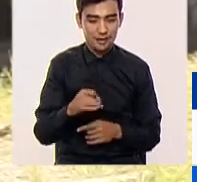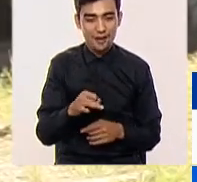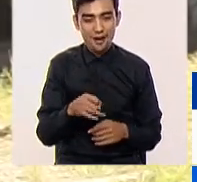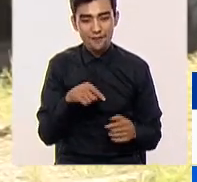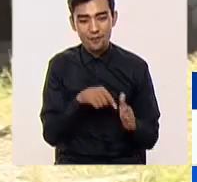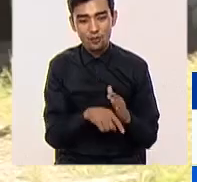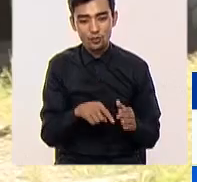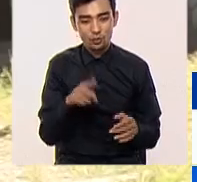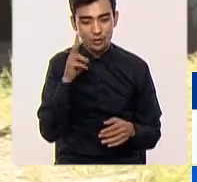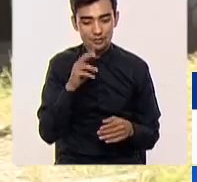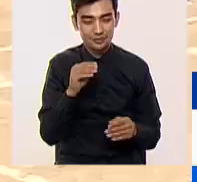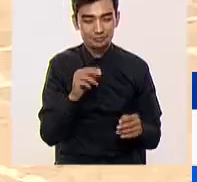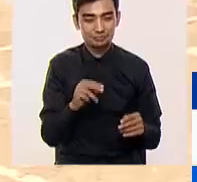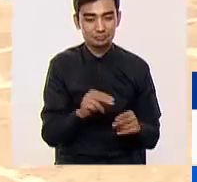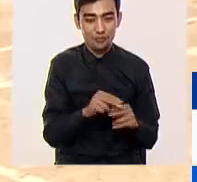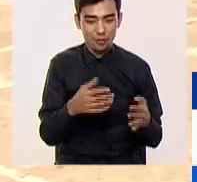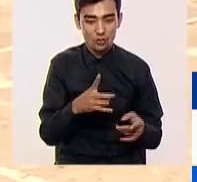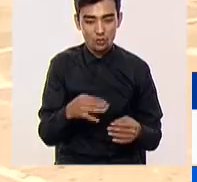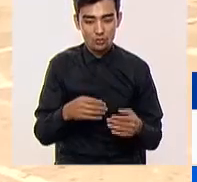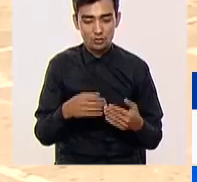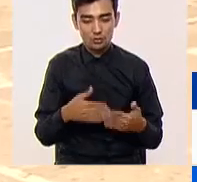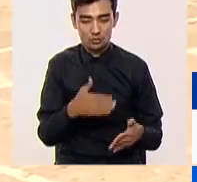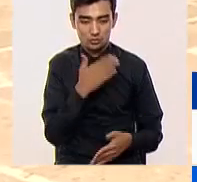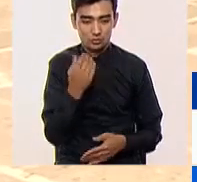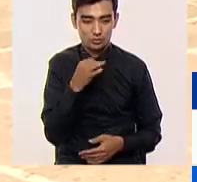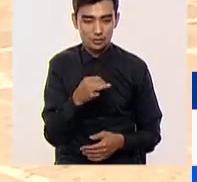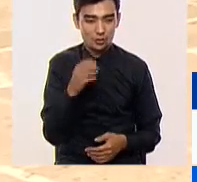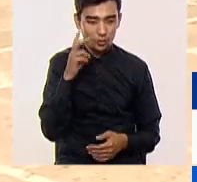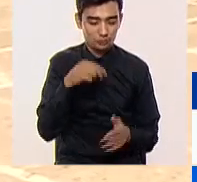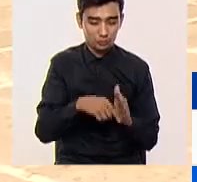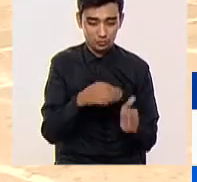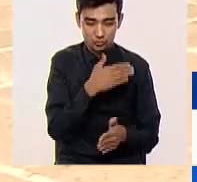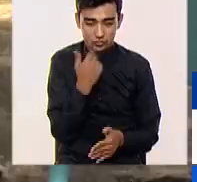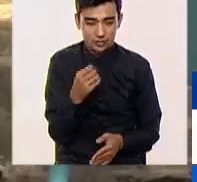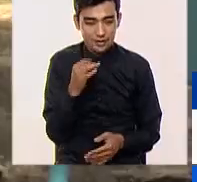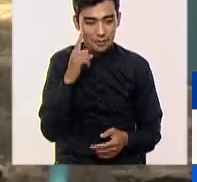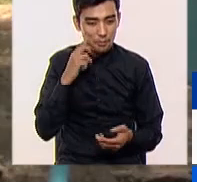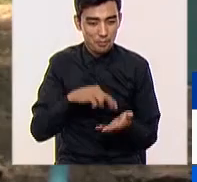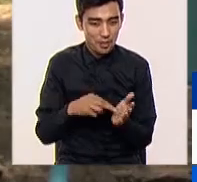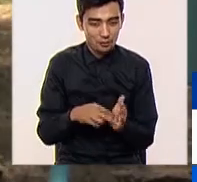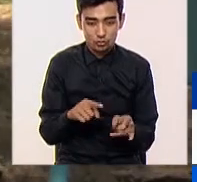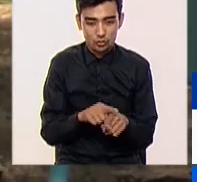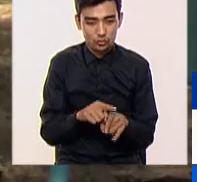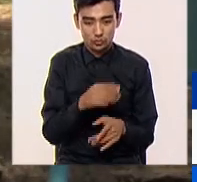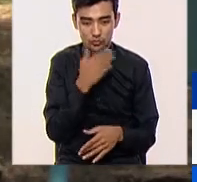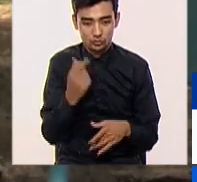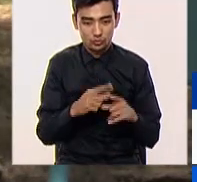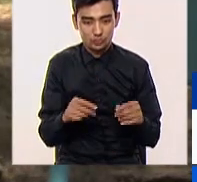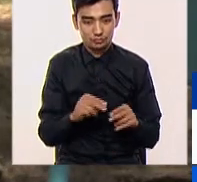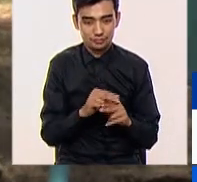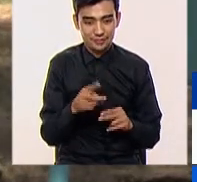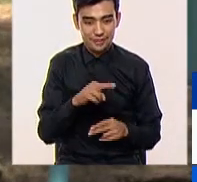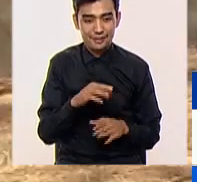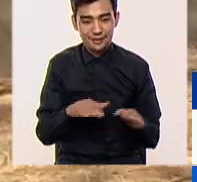іске қосылмаған. Ал аудандағы Елшібек Батыр мектебінде ішкі дәретхана мүлде жоқ. Тіпті салу жоспарда қарастырылмаған. Соның салдарынан балалар